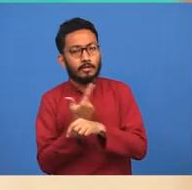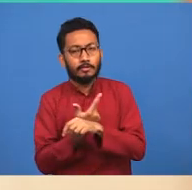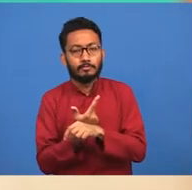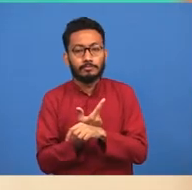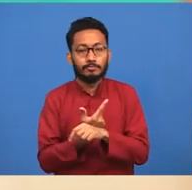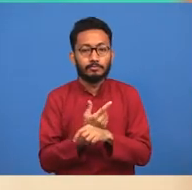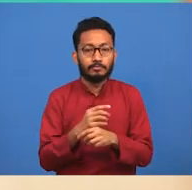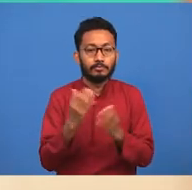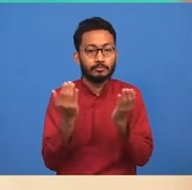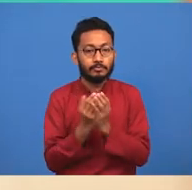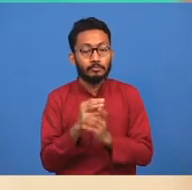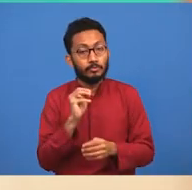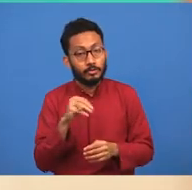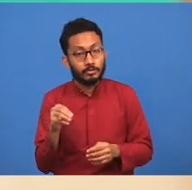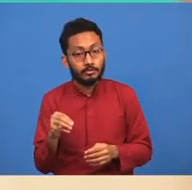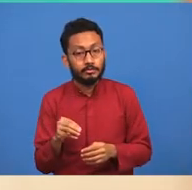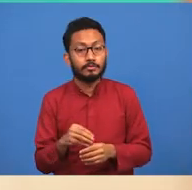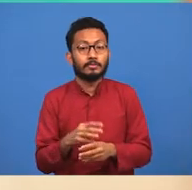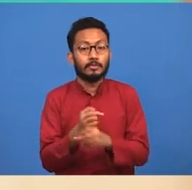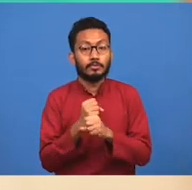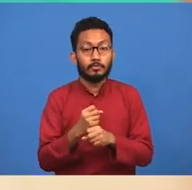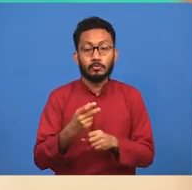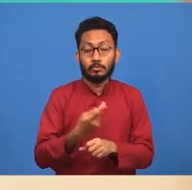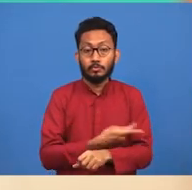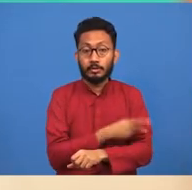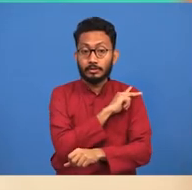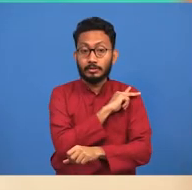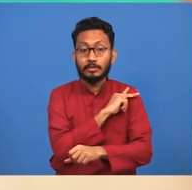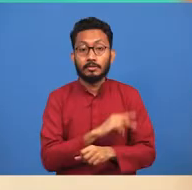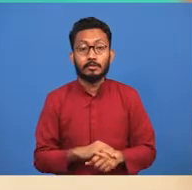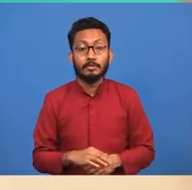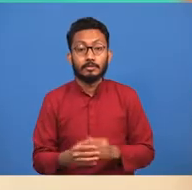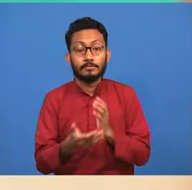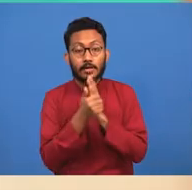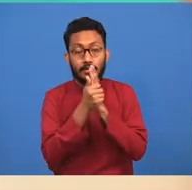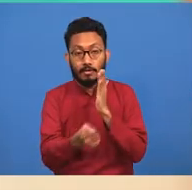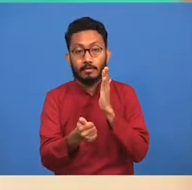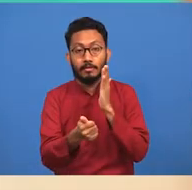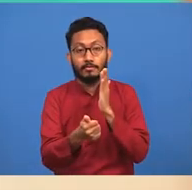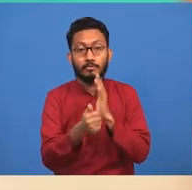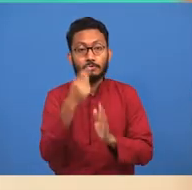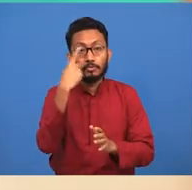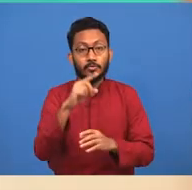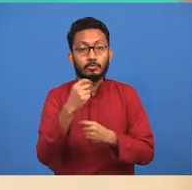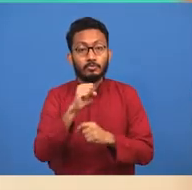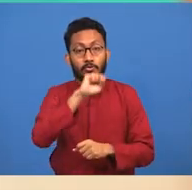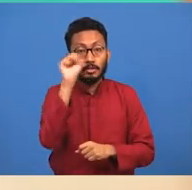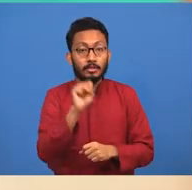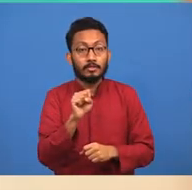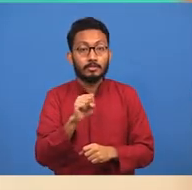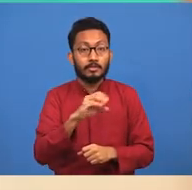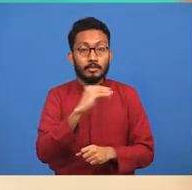Mudah-mudahan murid-murid dapat menguasai kemahiran untuk menjawab soalan dan menyelesaikan